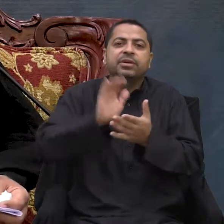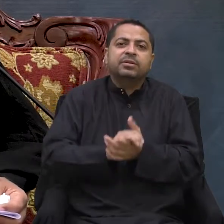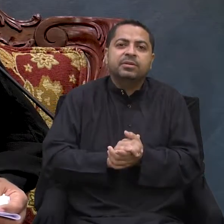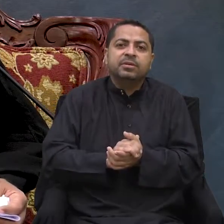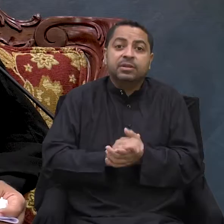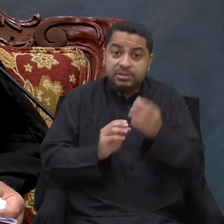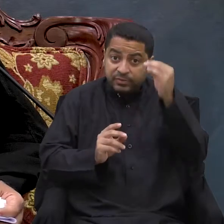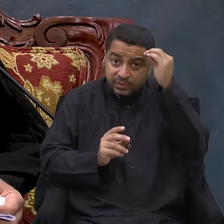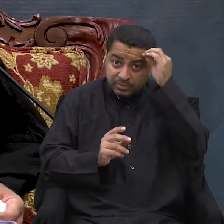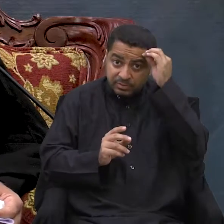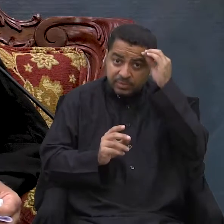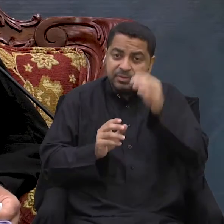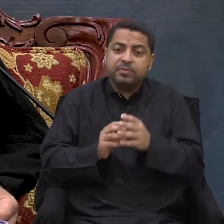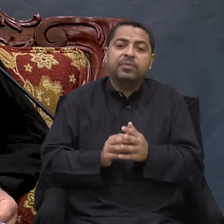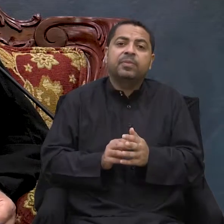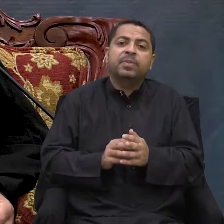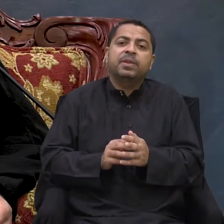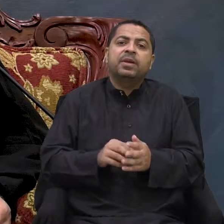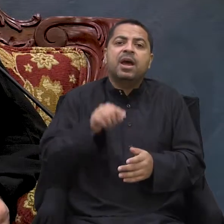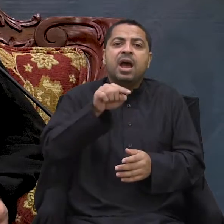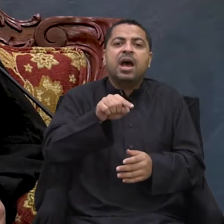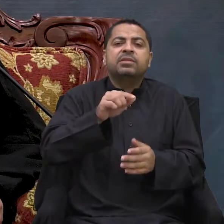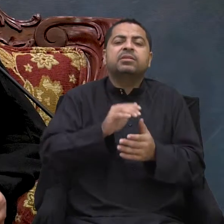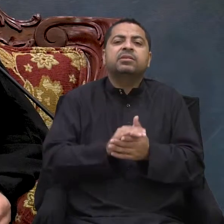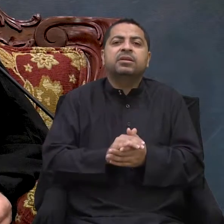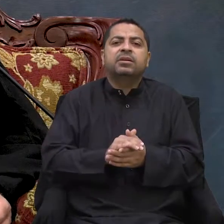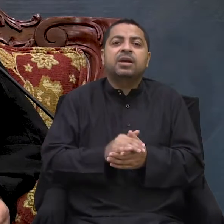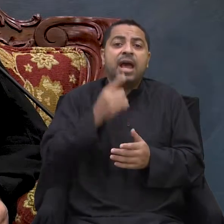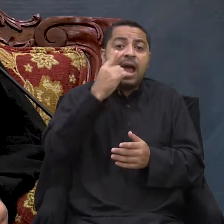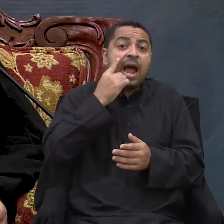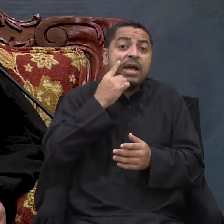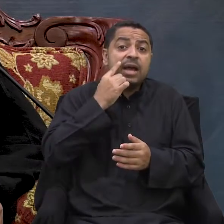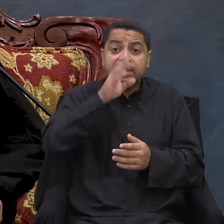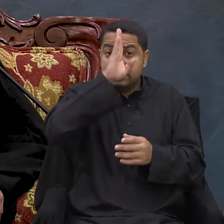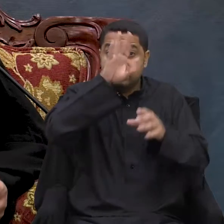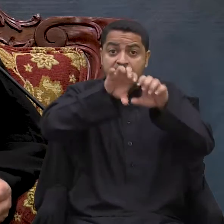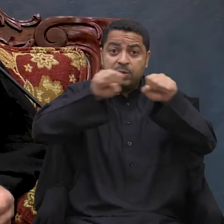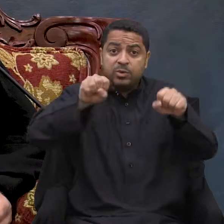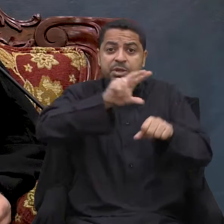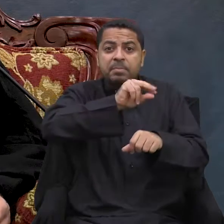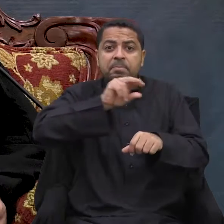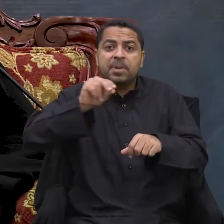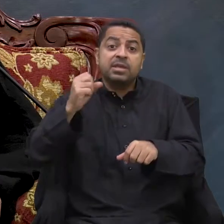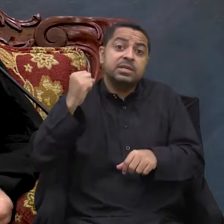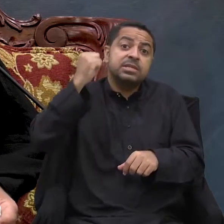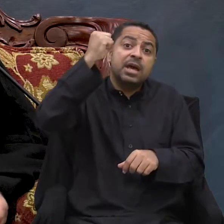هذا ما يبينه لنا حياة الحسين